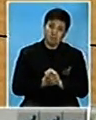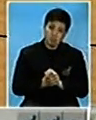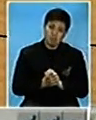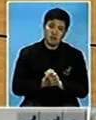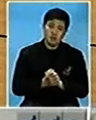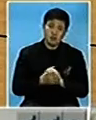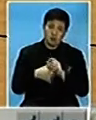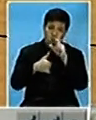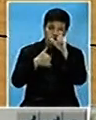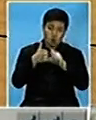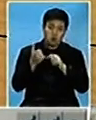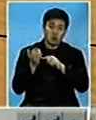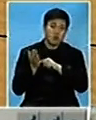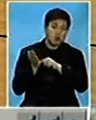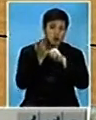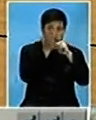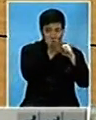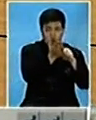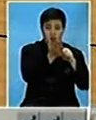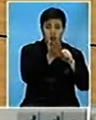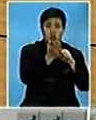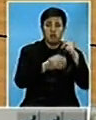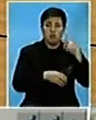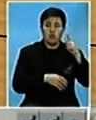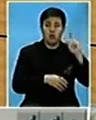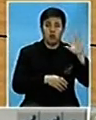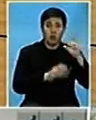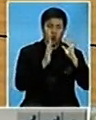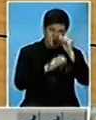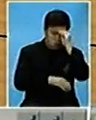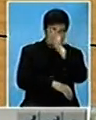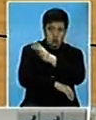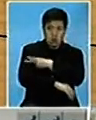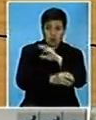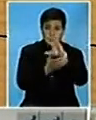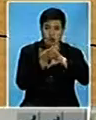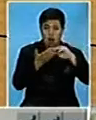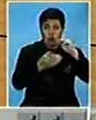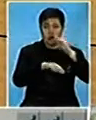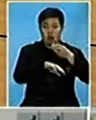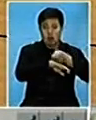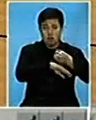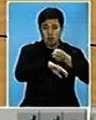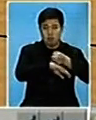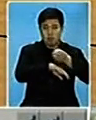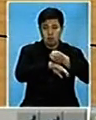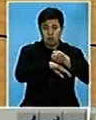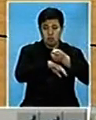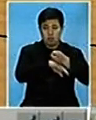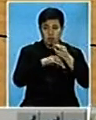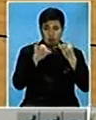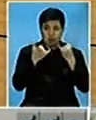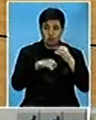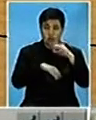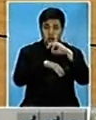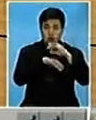พบุคคลที่ไปยื่นต่อปปช.นั้นเป็นนักศึกษาปริญญาโทมหาวิทยาลัยรามคำแหงปัจจุบันเป็นอาจ